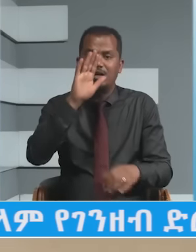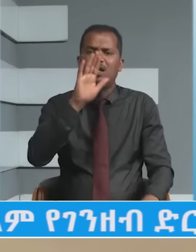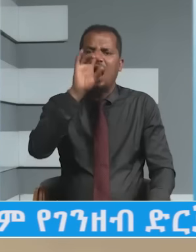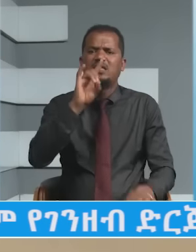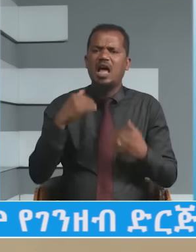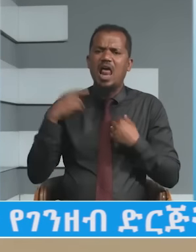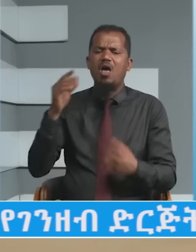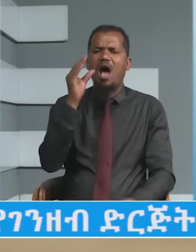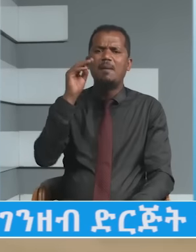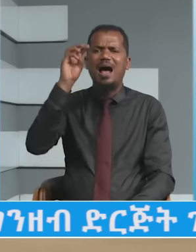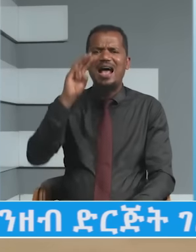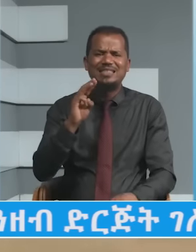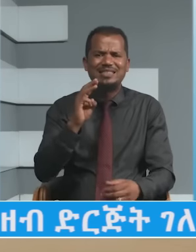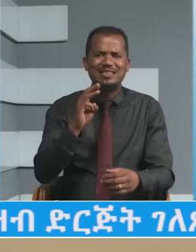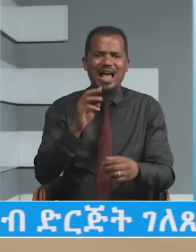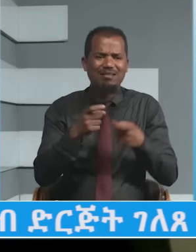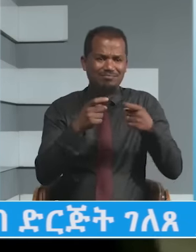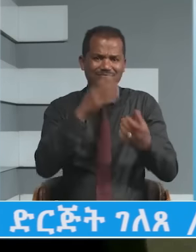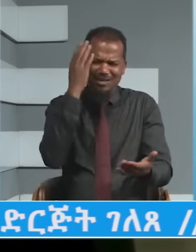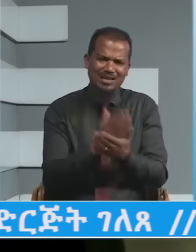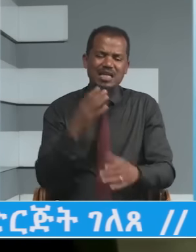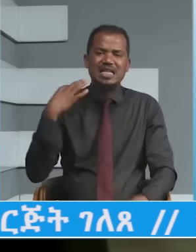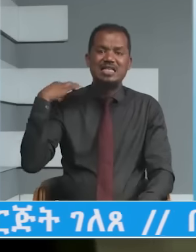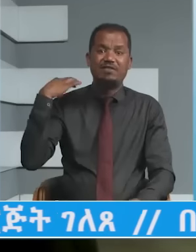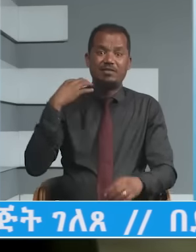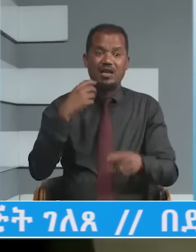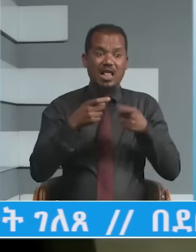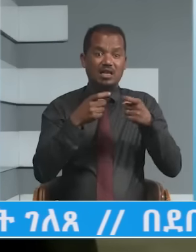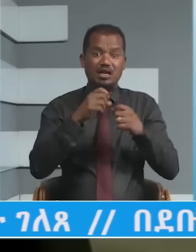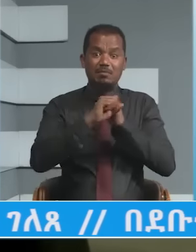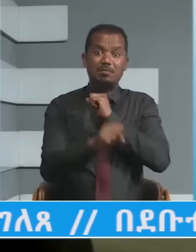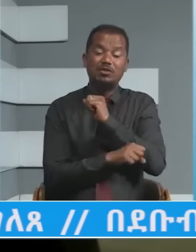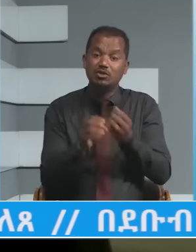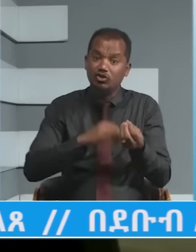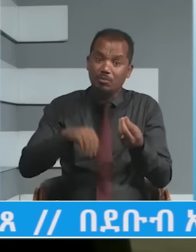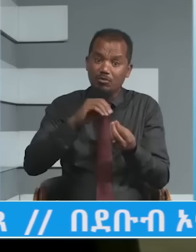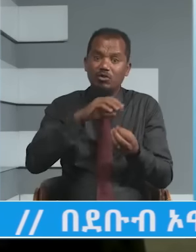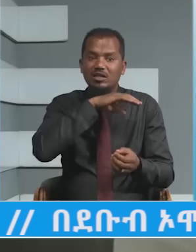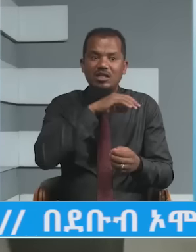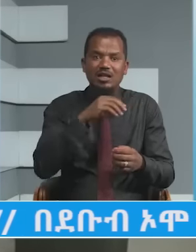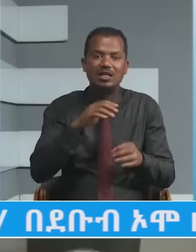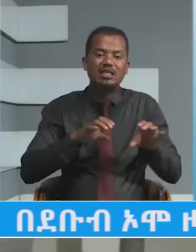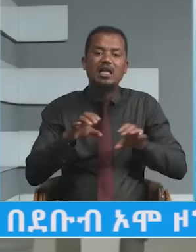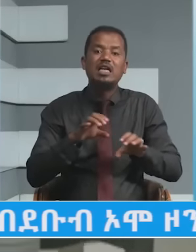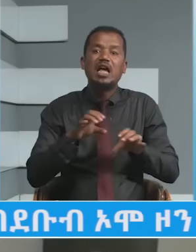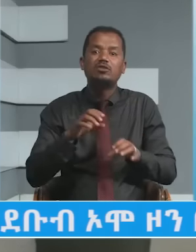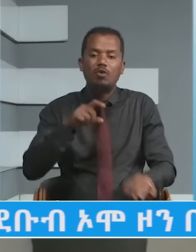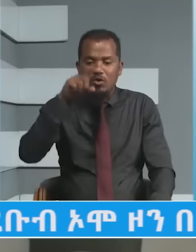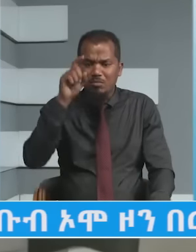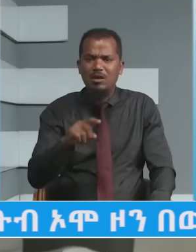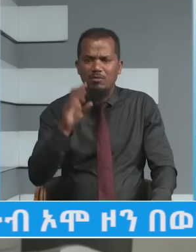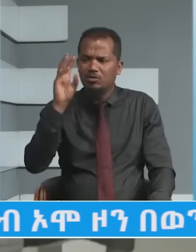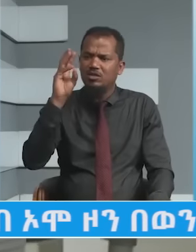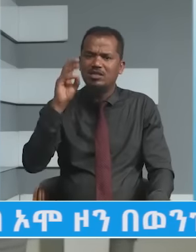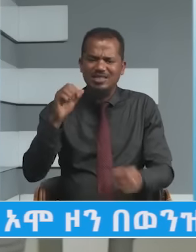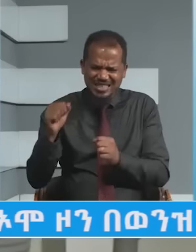በጋዛ ያለው የሐማስ አገዛዝ የሚያበቃበትንና ሲቪል አስተዳደር የሚመሰረትበትን ጨምሮ እስራኤል ልታከናውናቸው